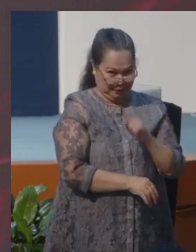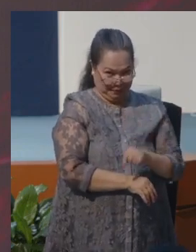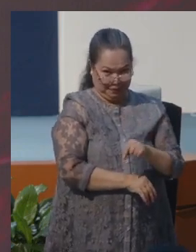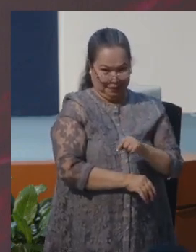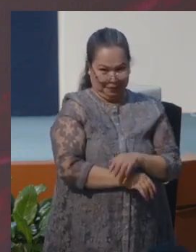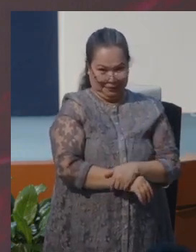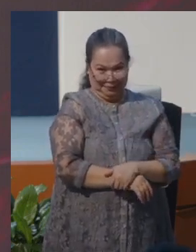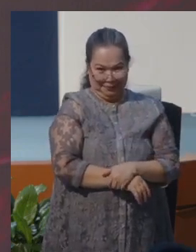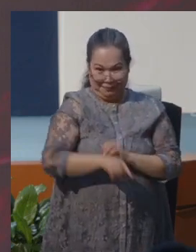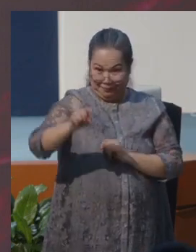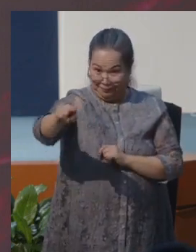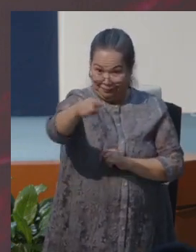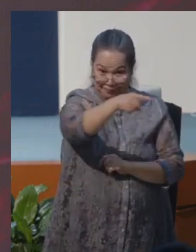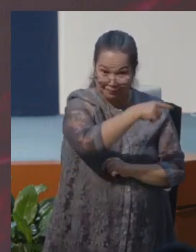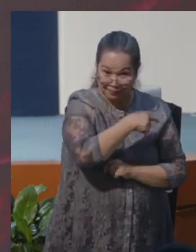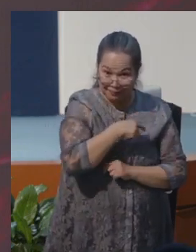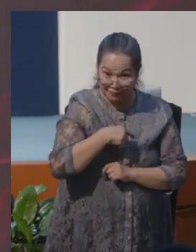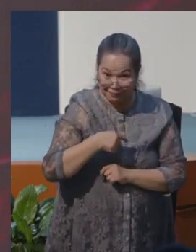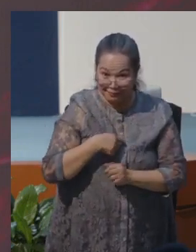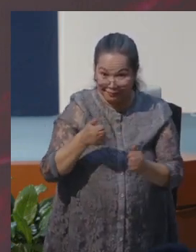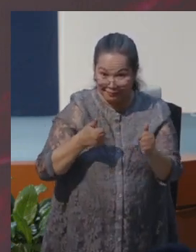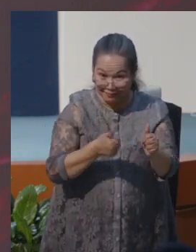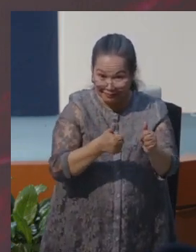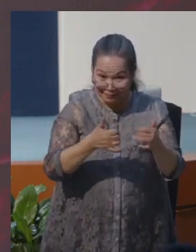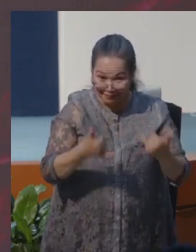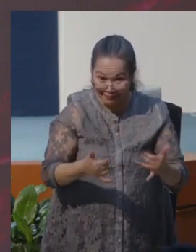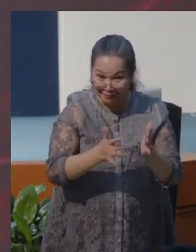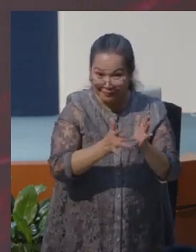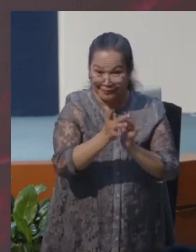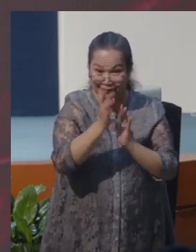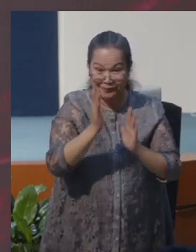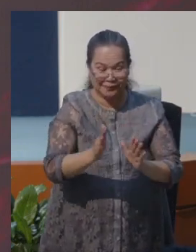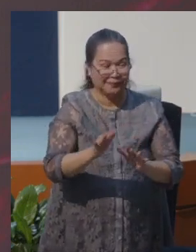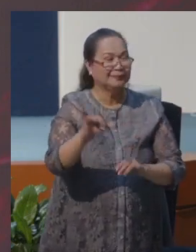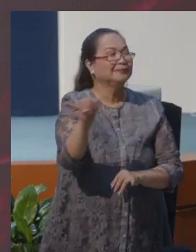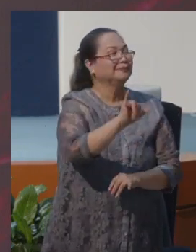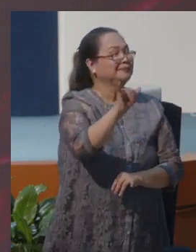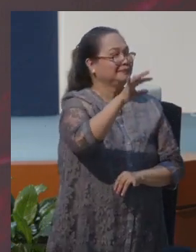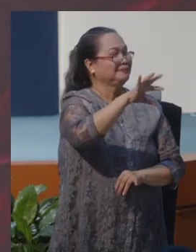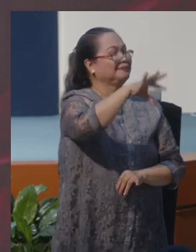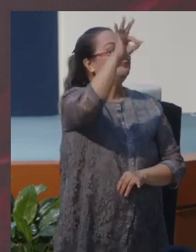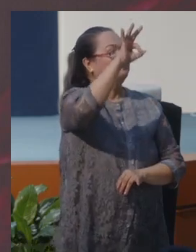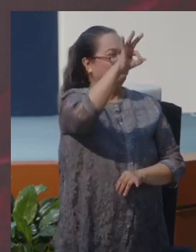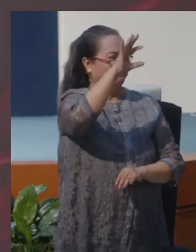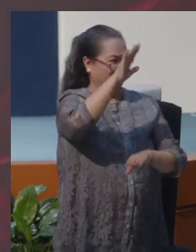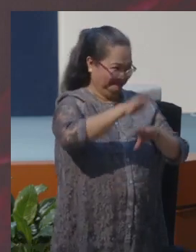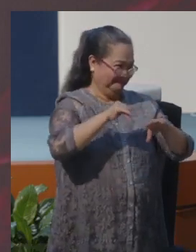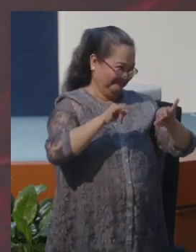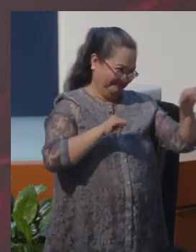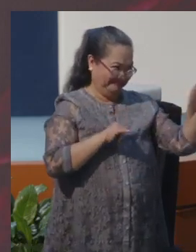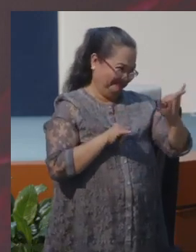Tayo, na tagasunod ni Kristo Jesus ngayon, ay tinawag din.